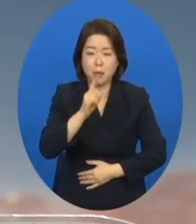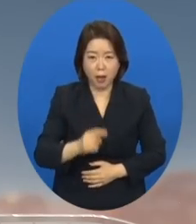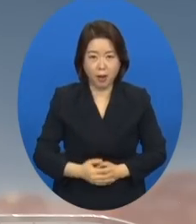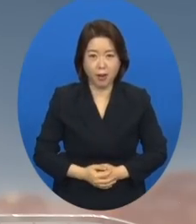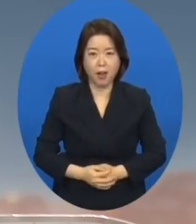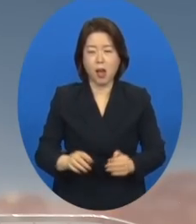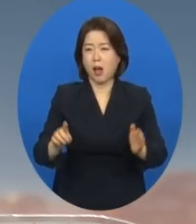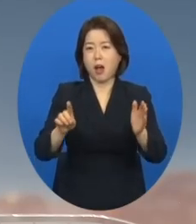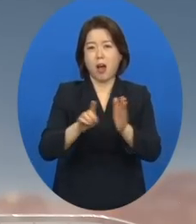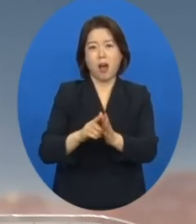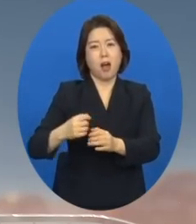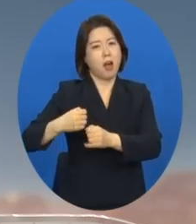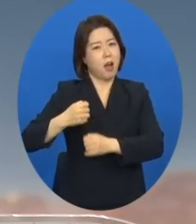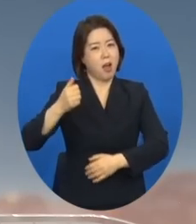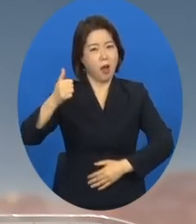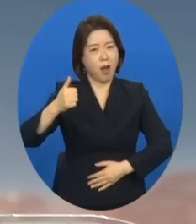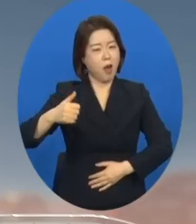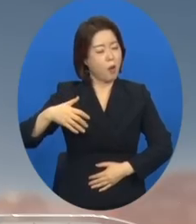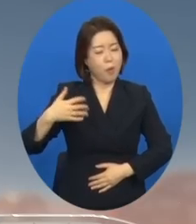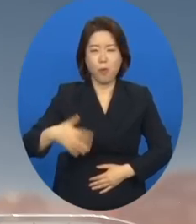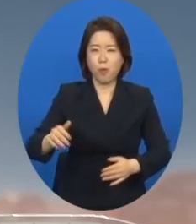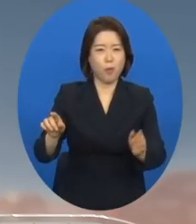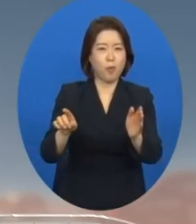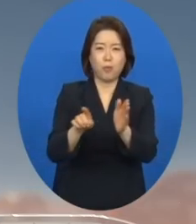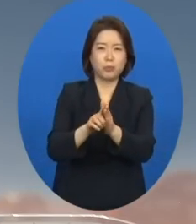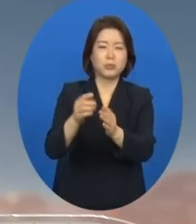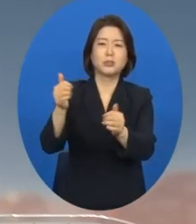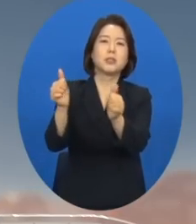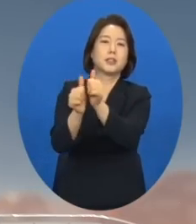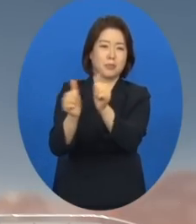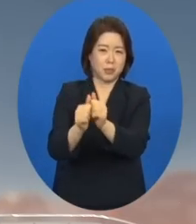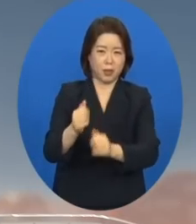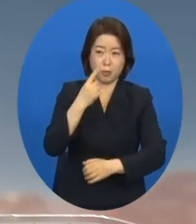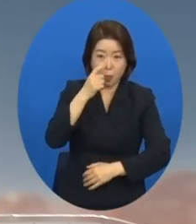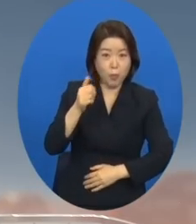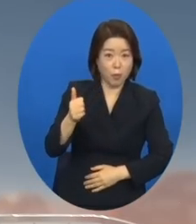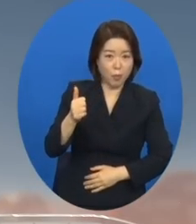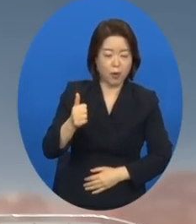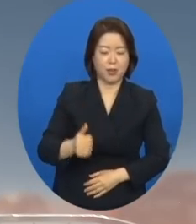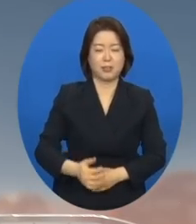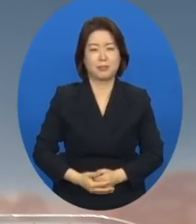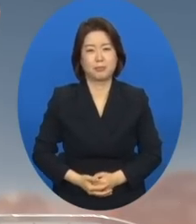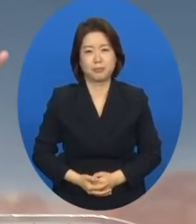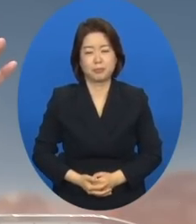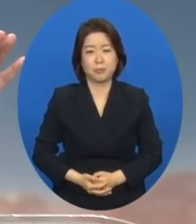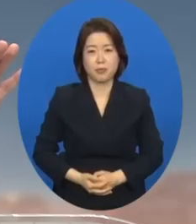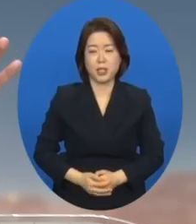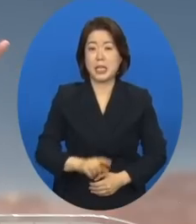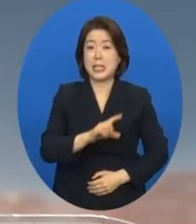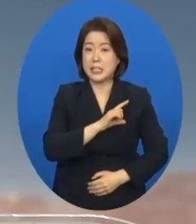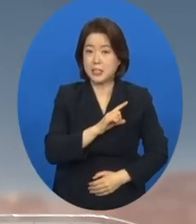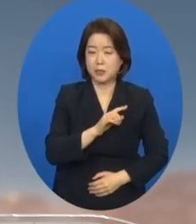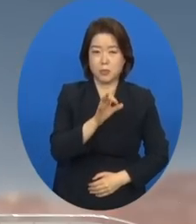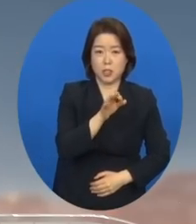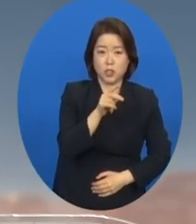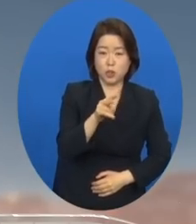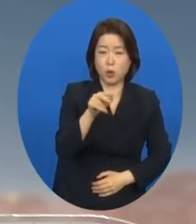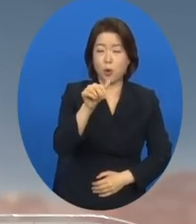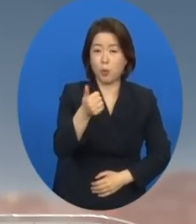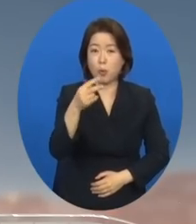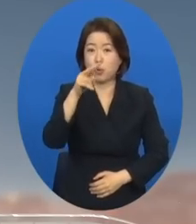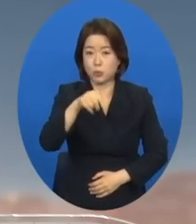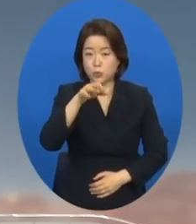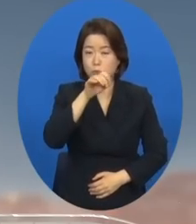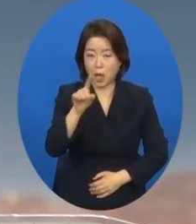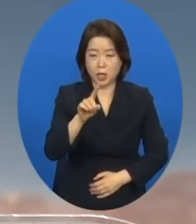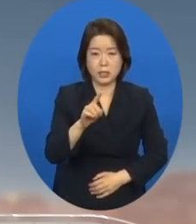믿음의 용장이고 정말 믿음의 남자죠 너무 멋지지 않습니까 오죽했으면 이름이 여호수아일까 여호수아는